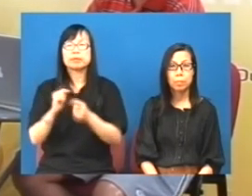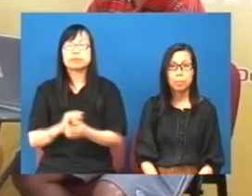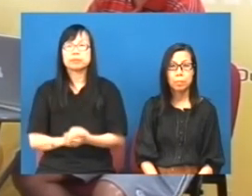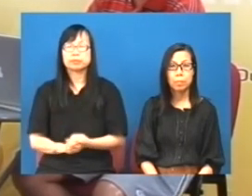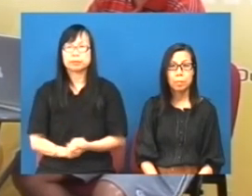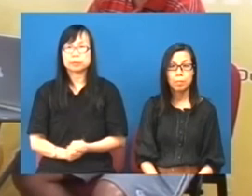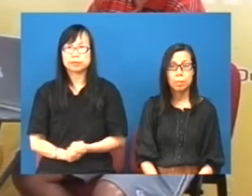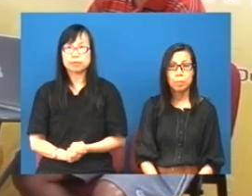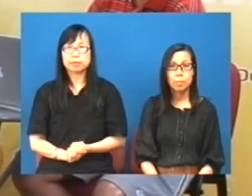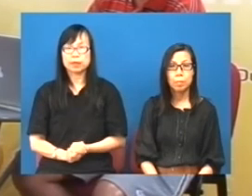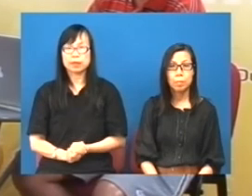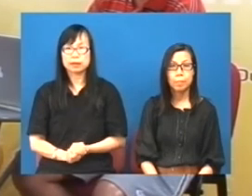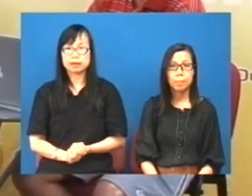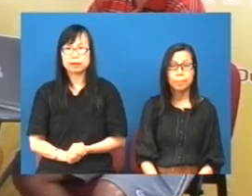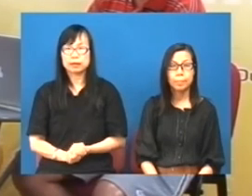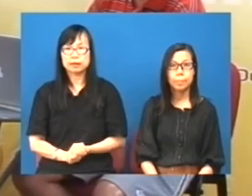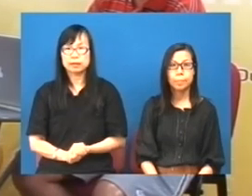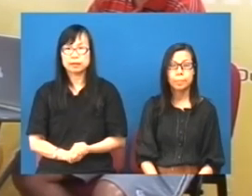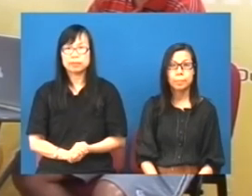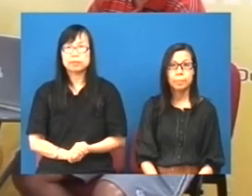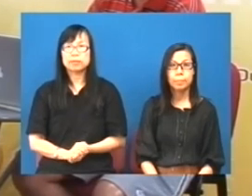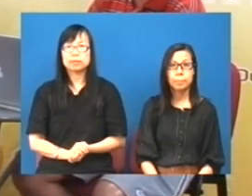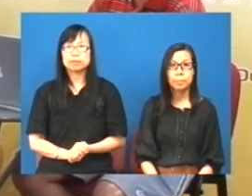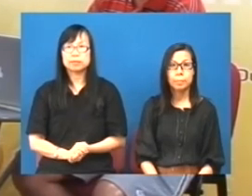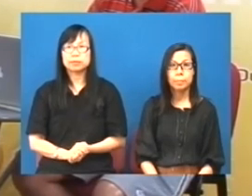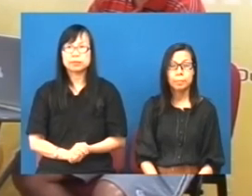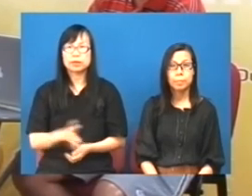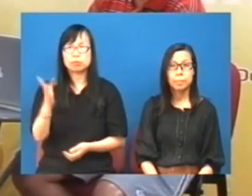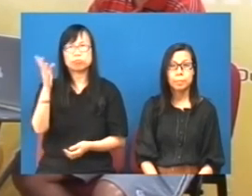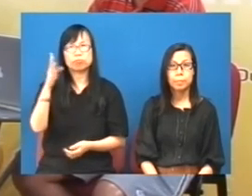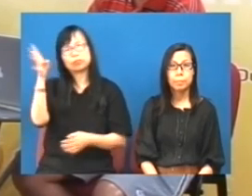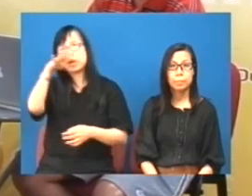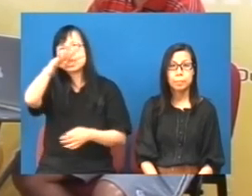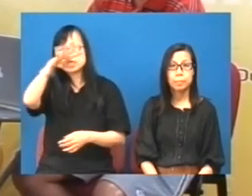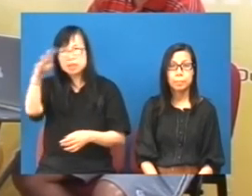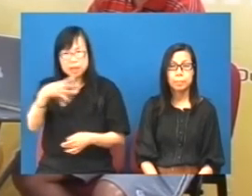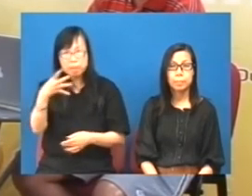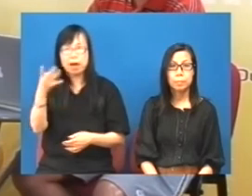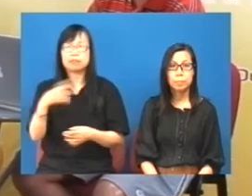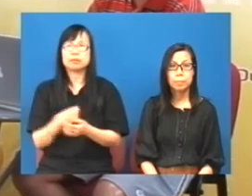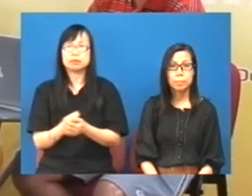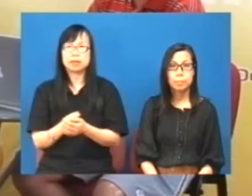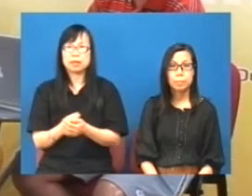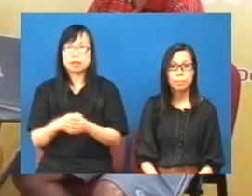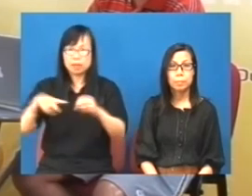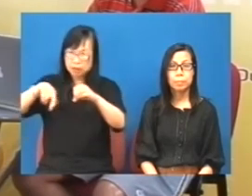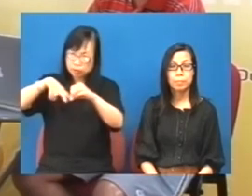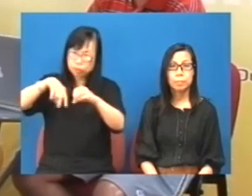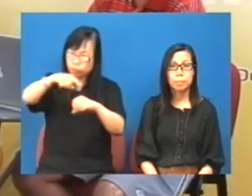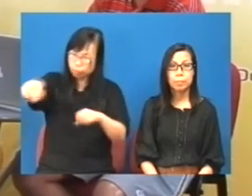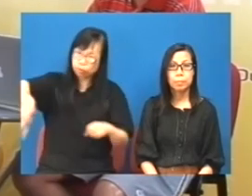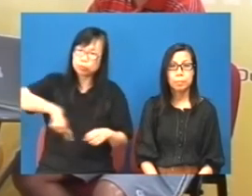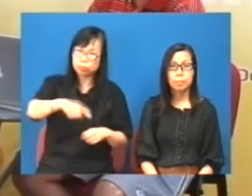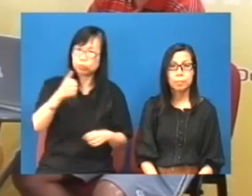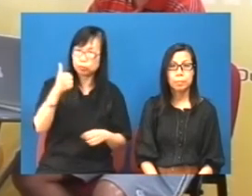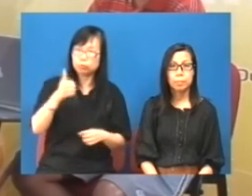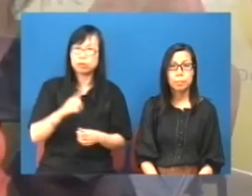是三萬多四萬多人的球場就算是看得下的但